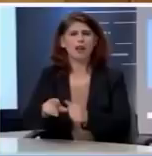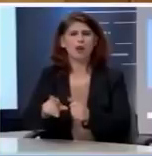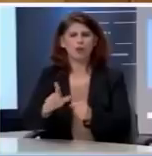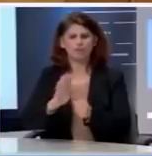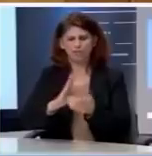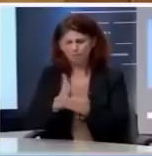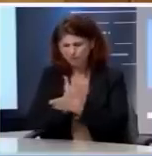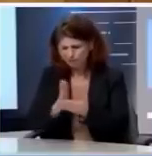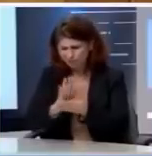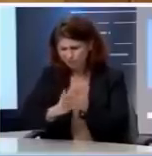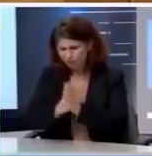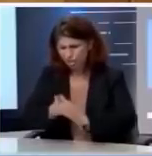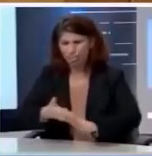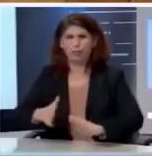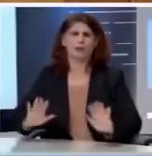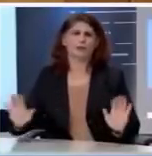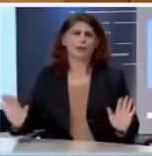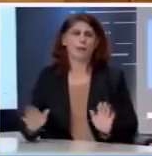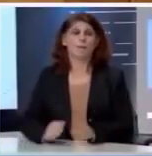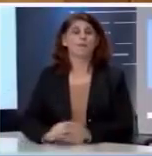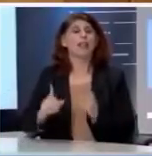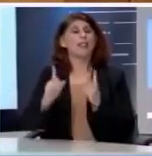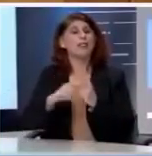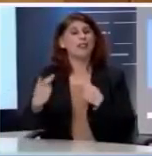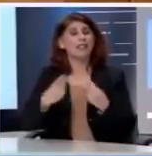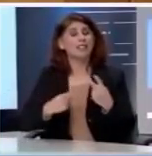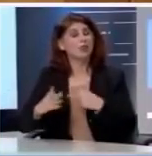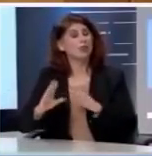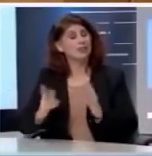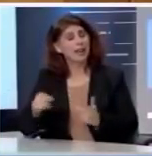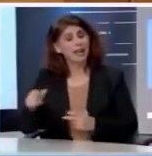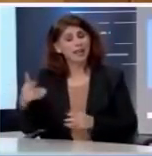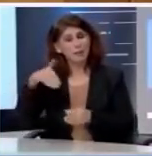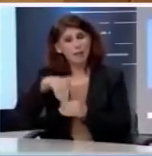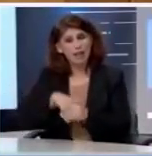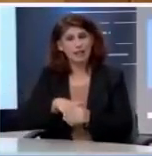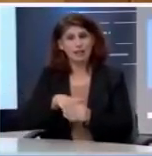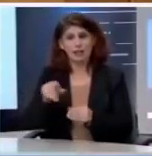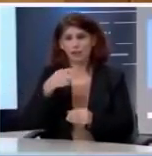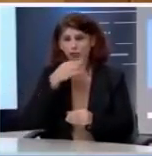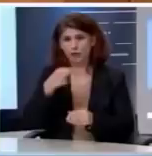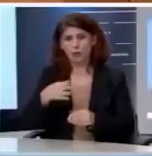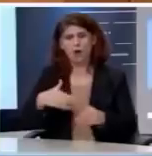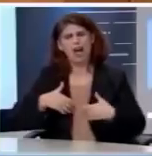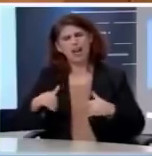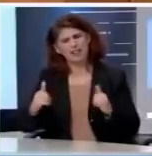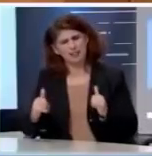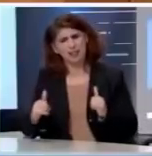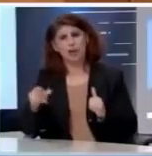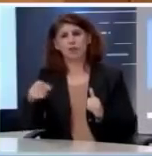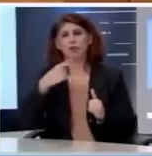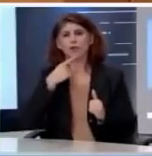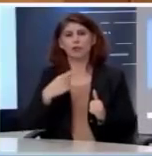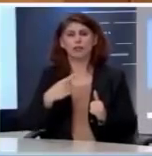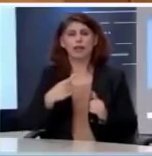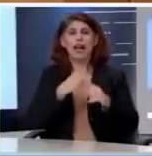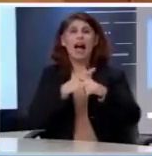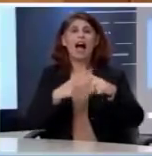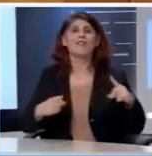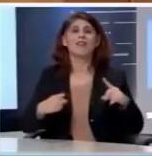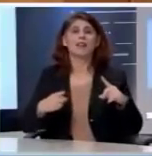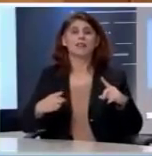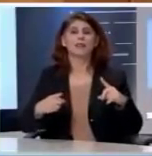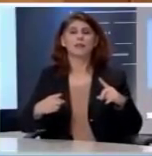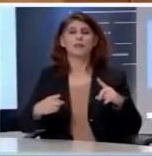θρύψαλα. Ποια είναι η δεύτερη κατηγορία? Εκεί εμπλέκεται, θα σου το πω, είναι και λίγο αστείο, το λεγόμενο Harvard